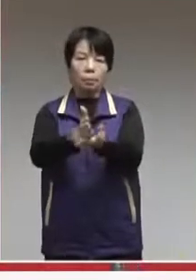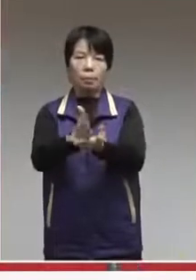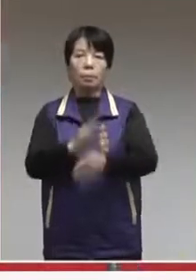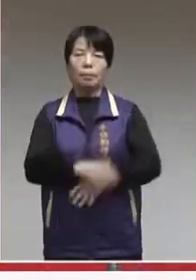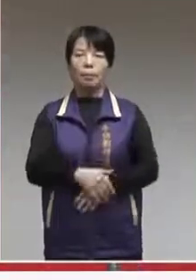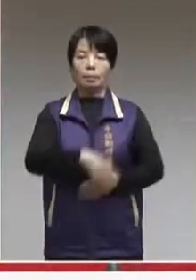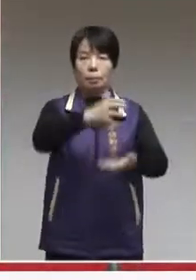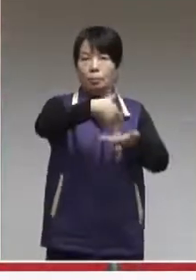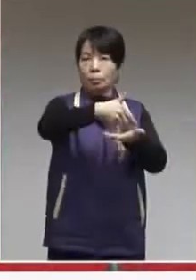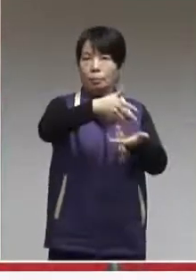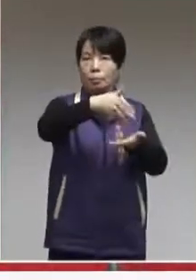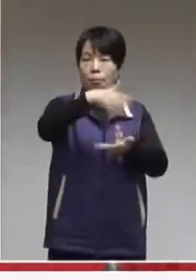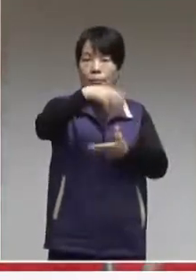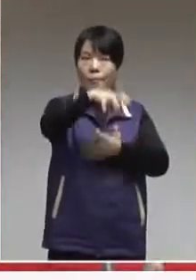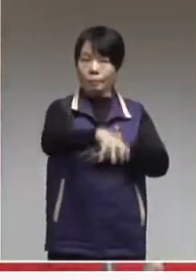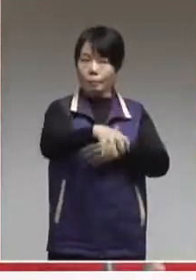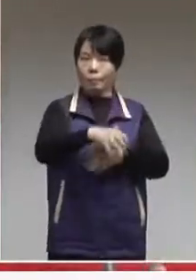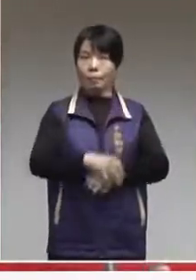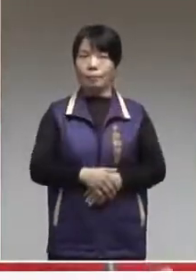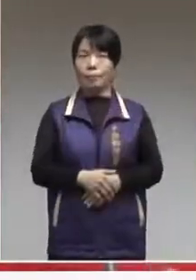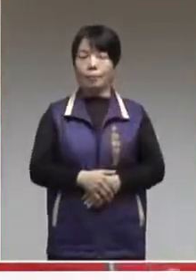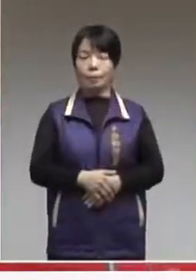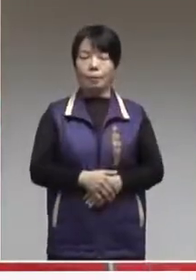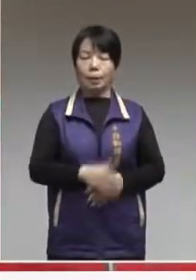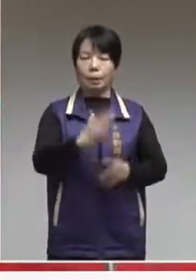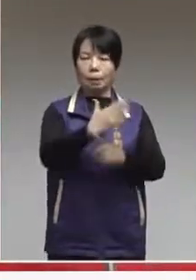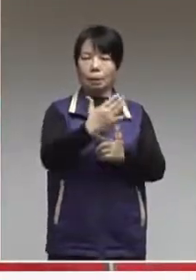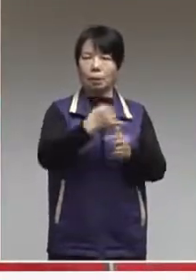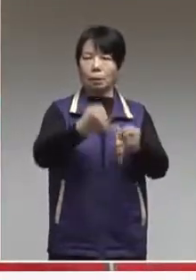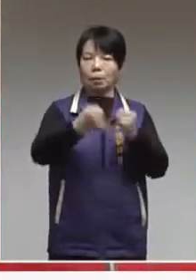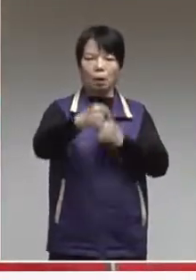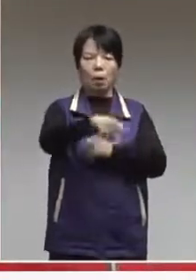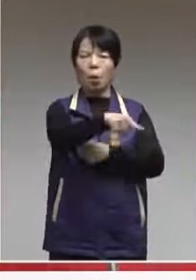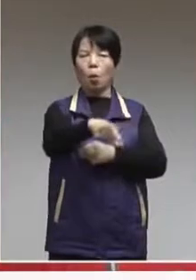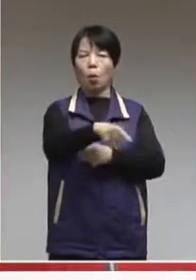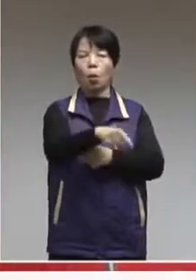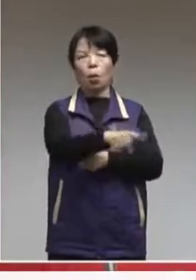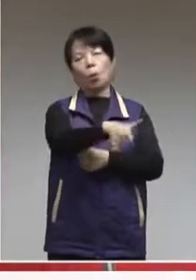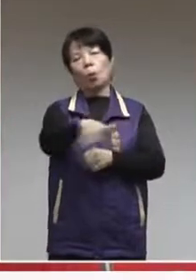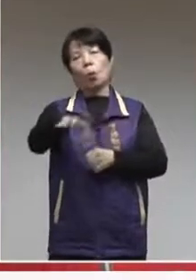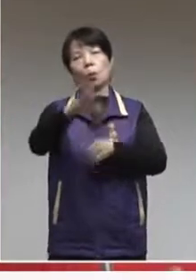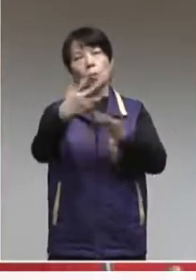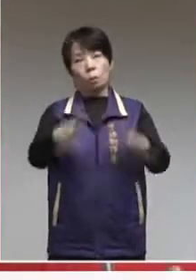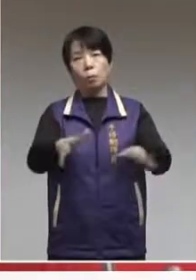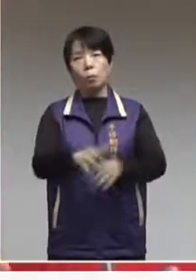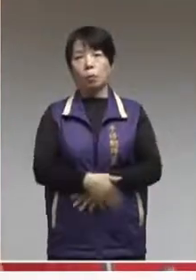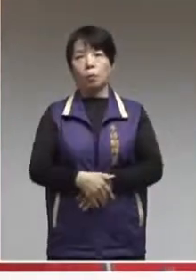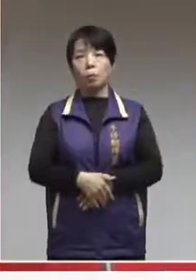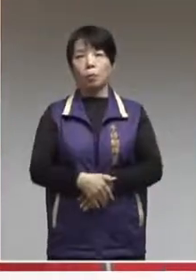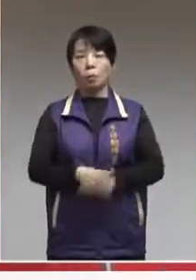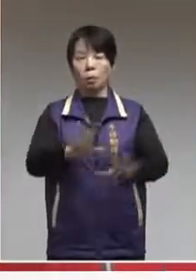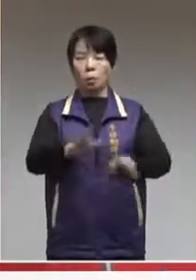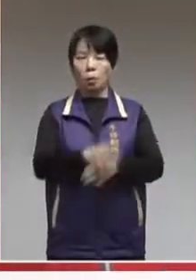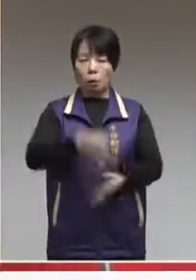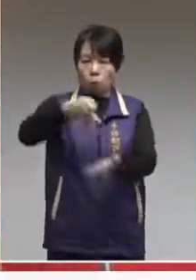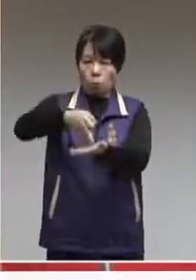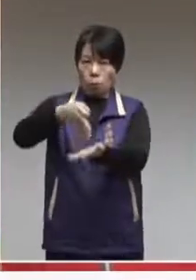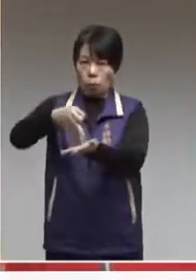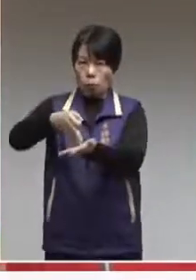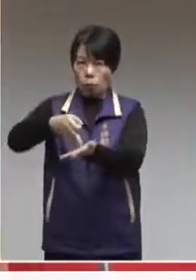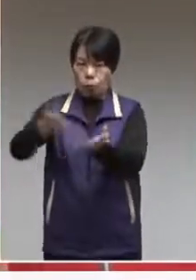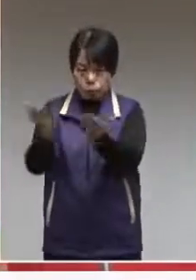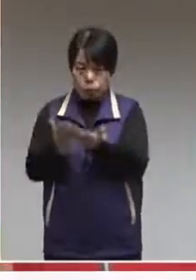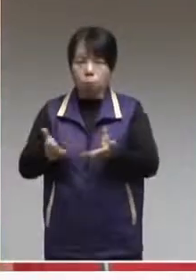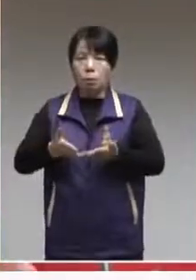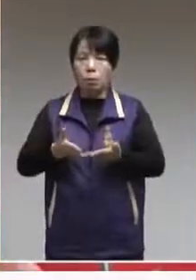哦，餐厅、餐厅，咱只要有足侪餐厅，好、哦，我拜托大家，好、哦，的十连制一定爱做，这